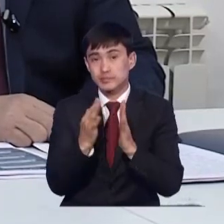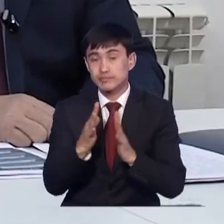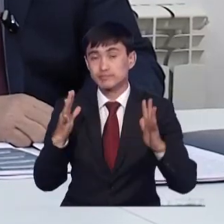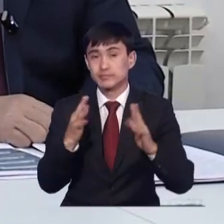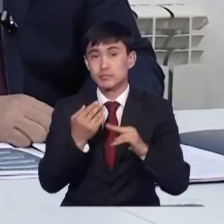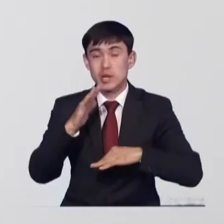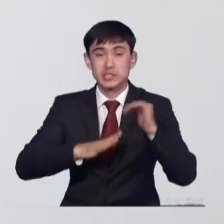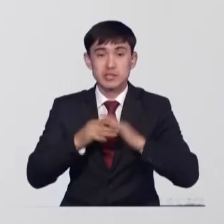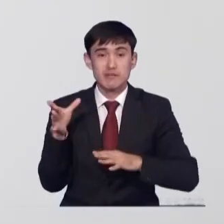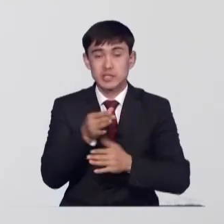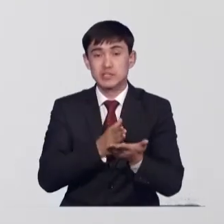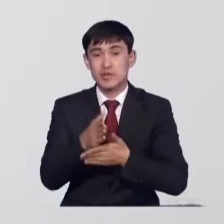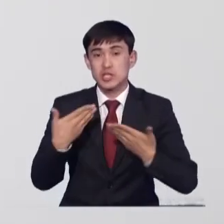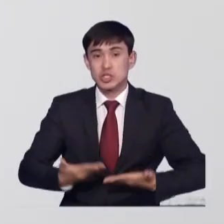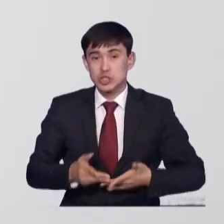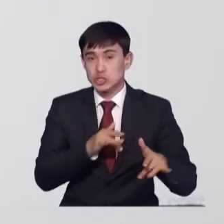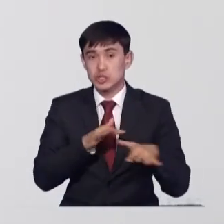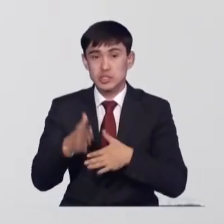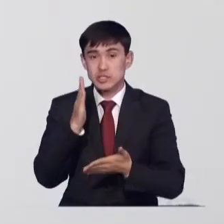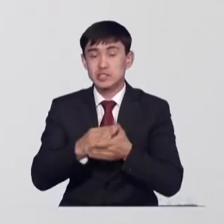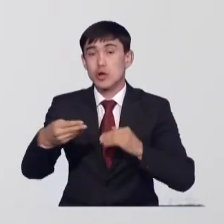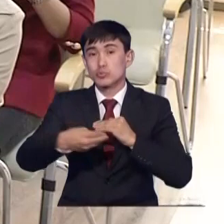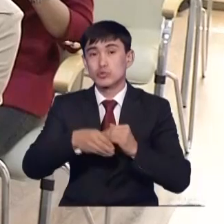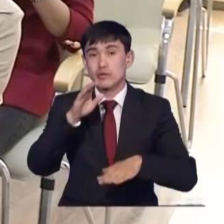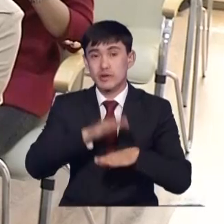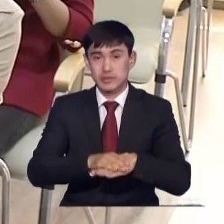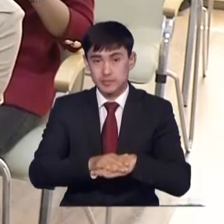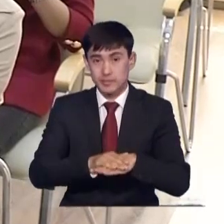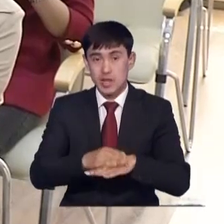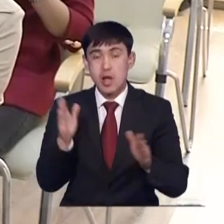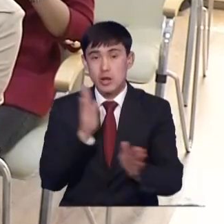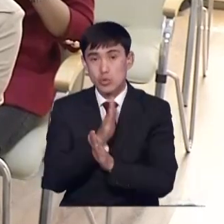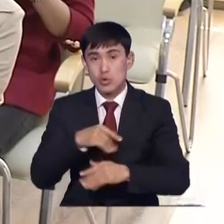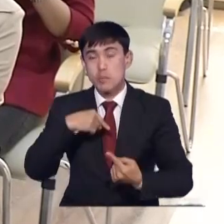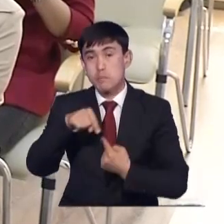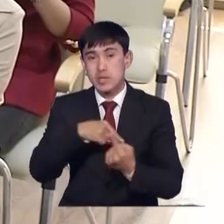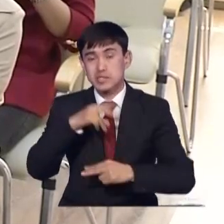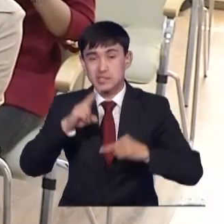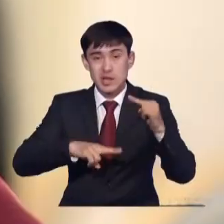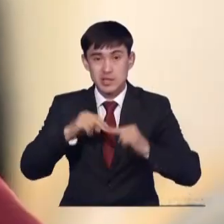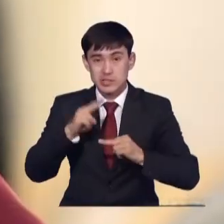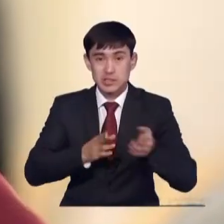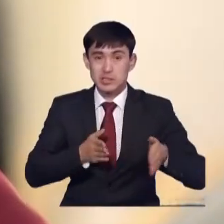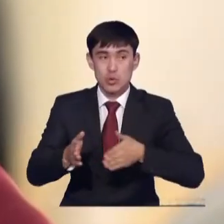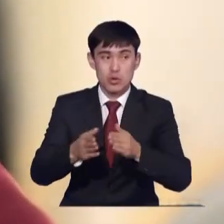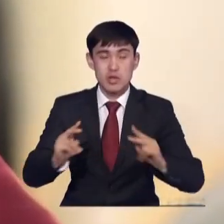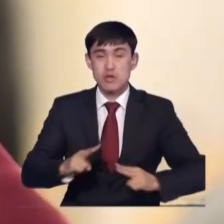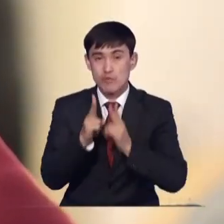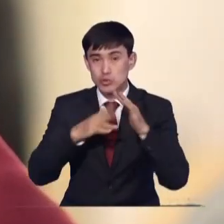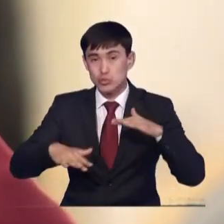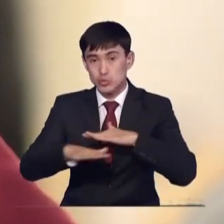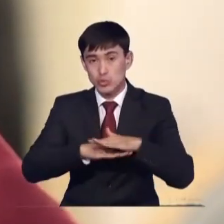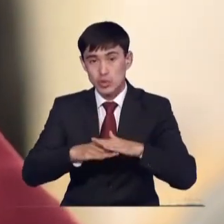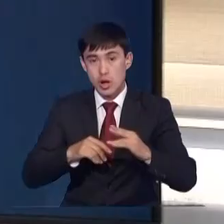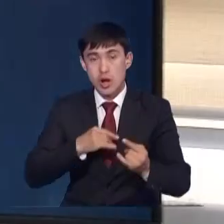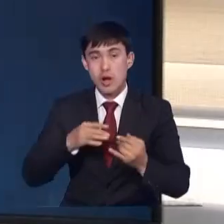Практически во всех сферах жизнедеятельности замечены коррупционные факторы экология бизнес строительство дороги и инфраструктура